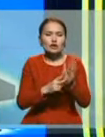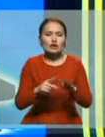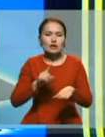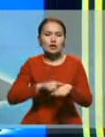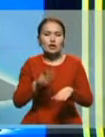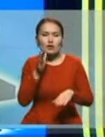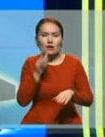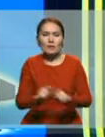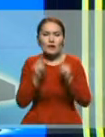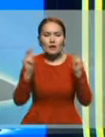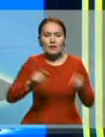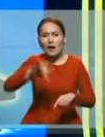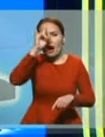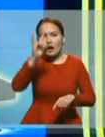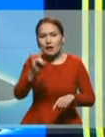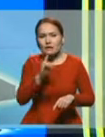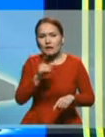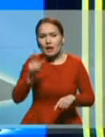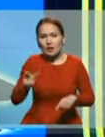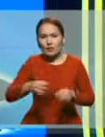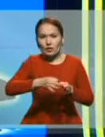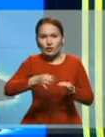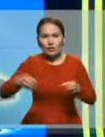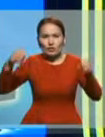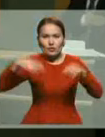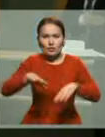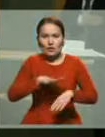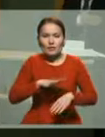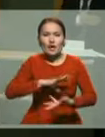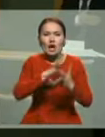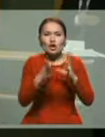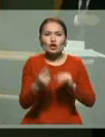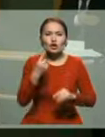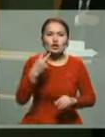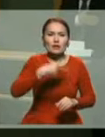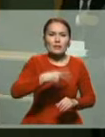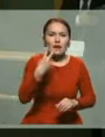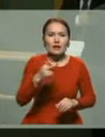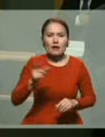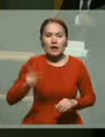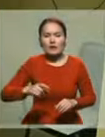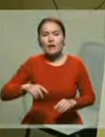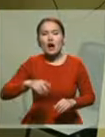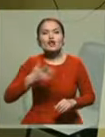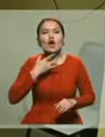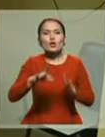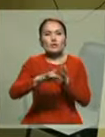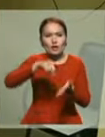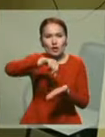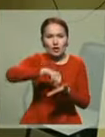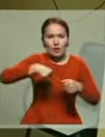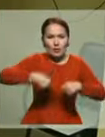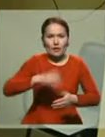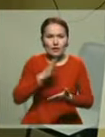учаскесіне Қазақстан азаматтар елдің түкпір-түкпірінен жиылуда. Жалпы бұл елде 122 отандасымыз дауыс беруге құқылы. Жырақта жүрген